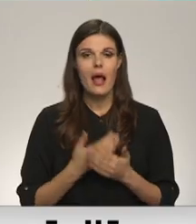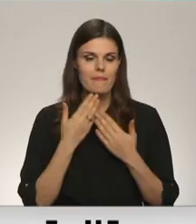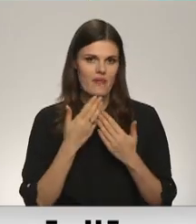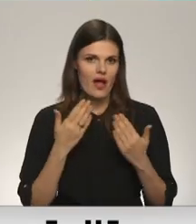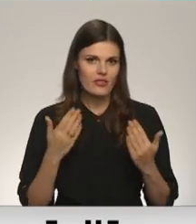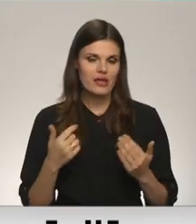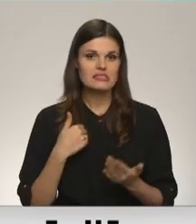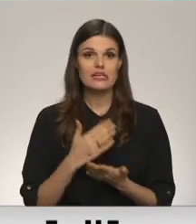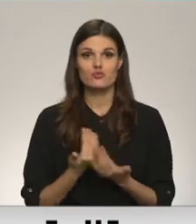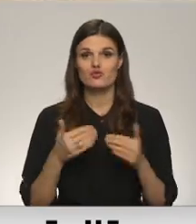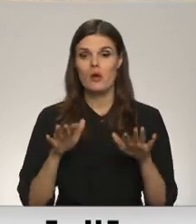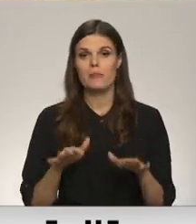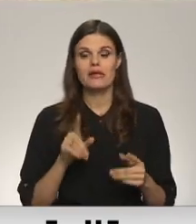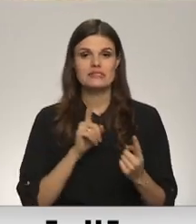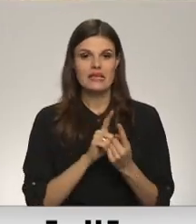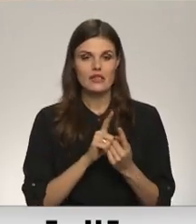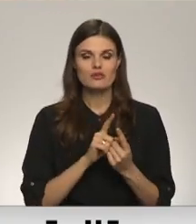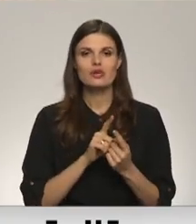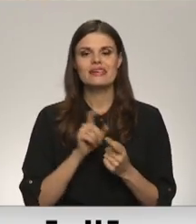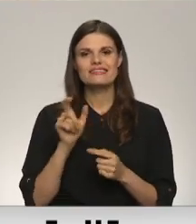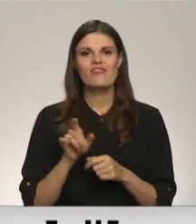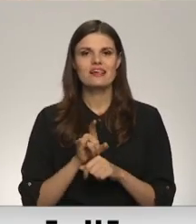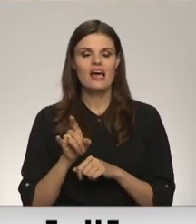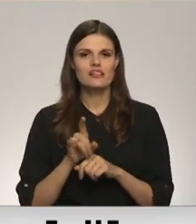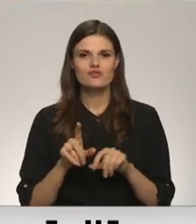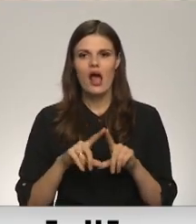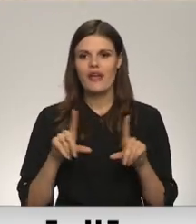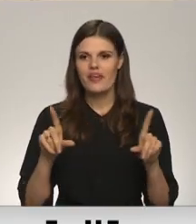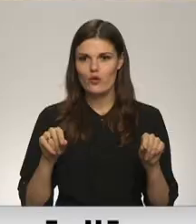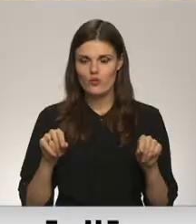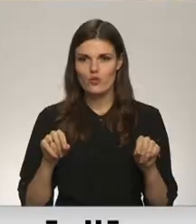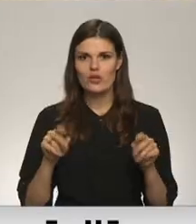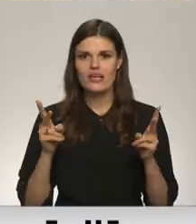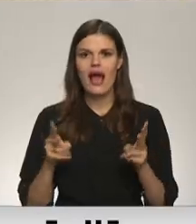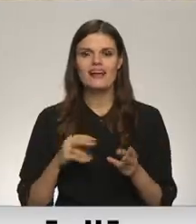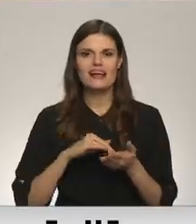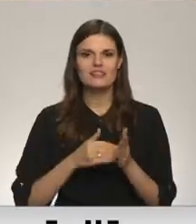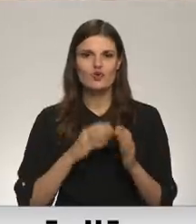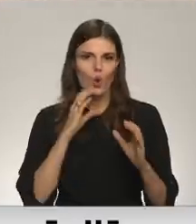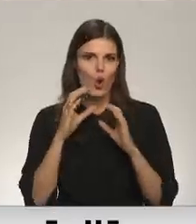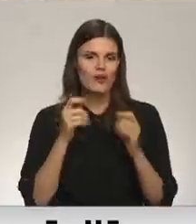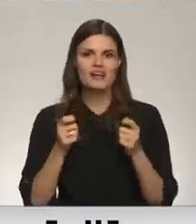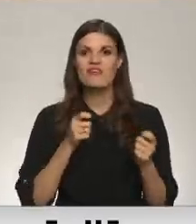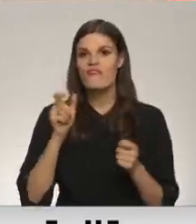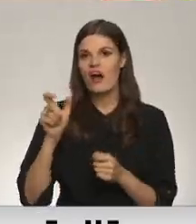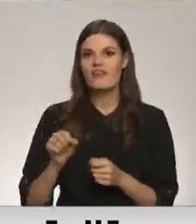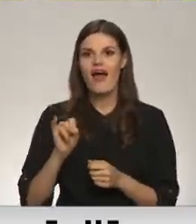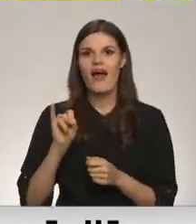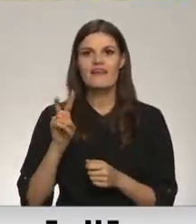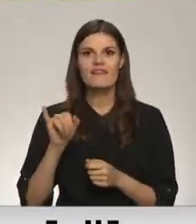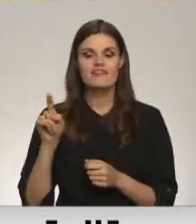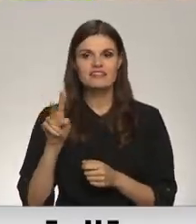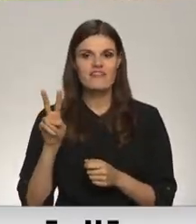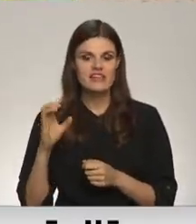Paldies! Esmu šobrīd sastapusi civilās aviācijas aģentūras ārkārtas situāciju un komunikācijas vadītāja Aivi Vincevu.